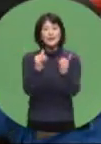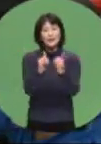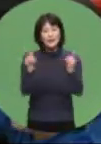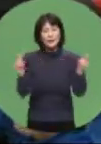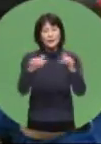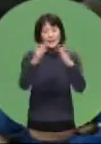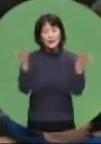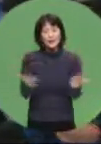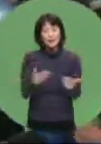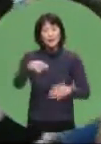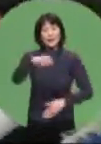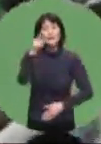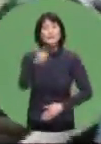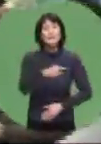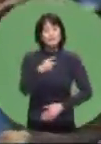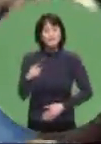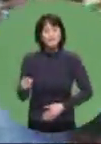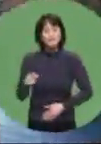100人が参加しました。